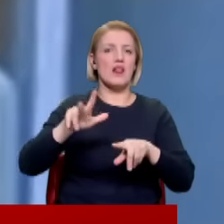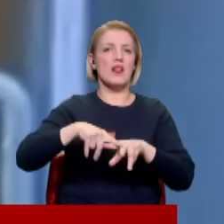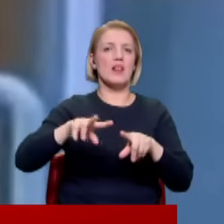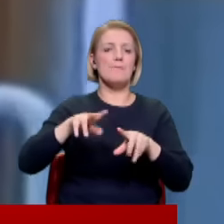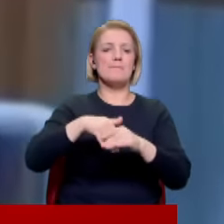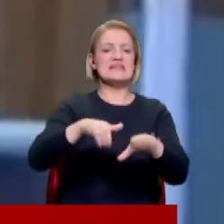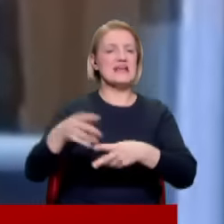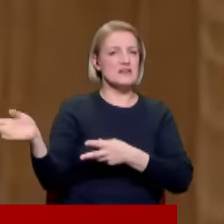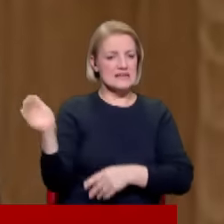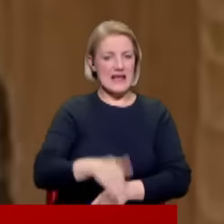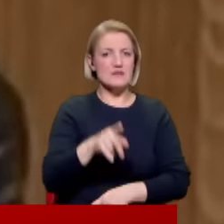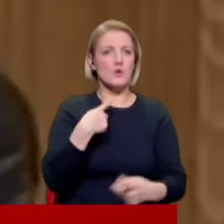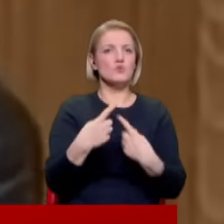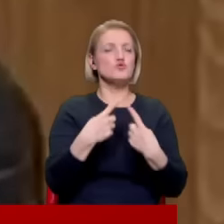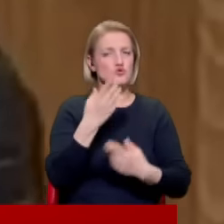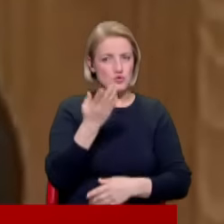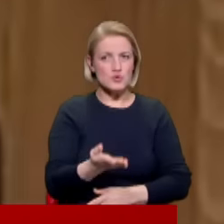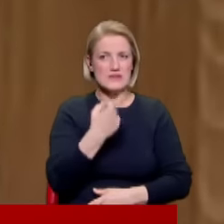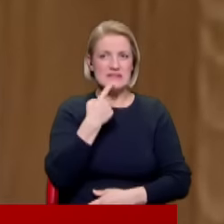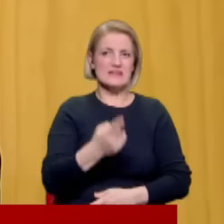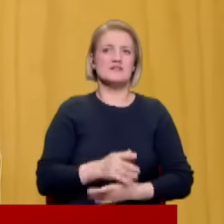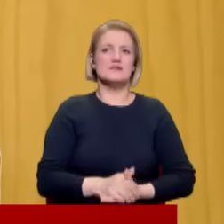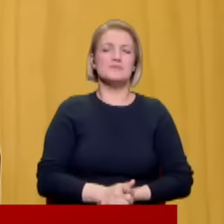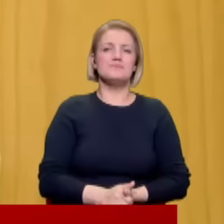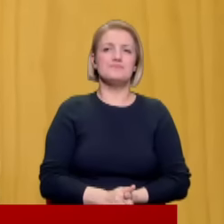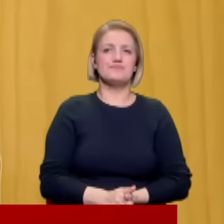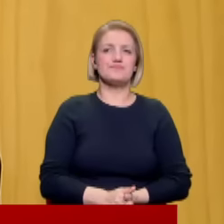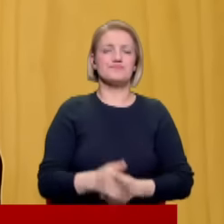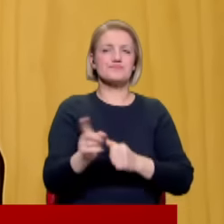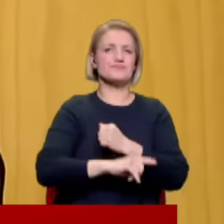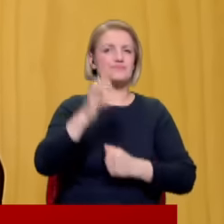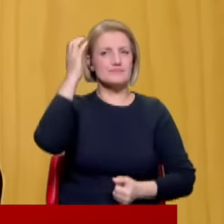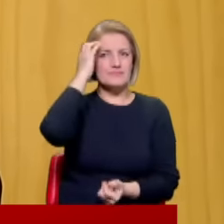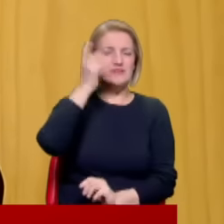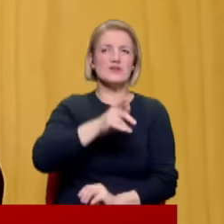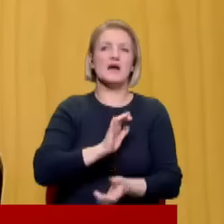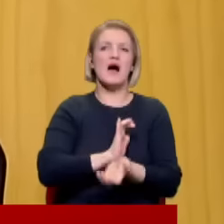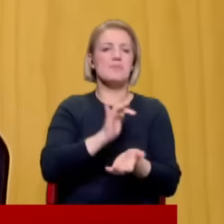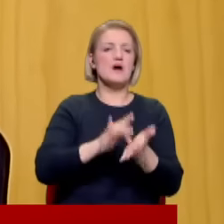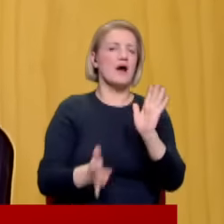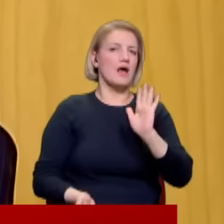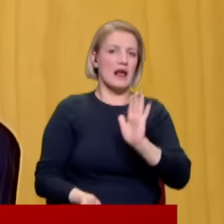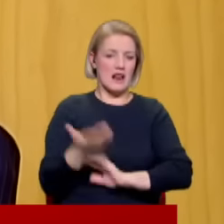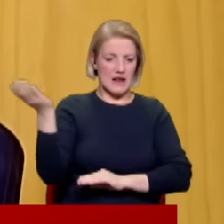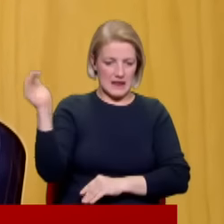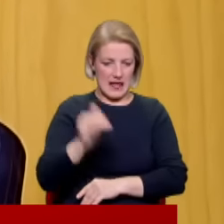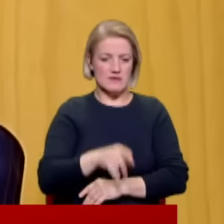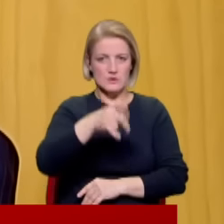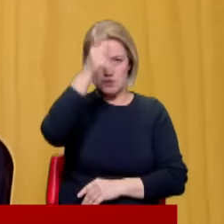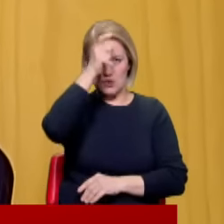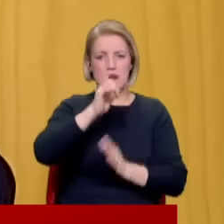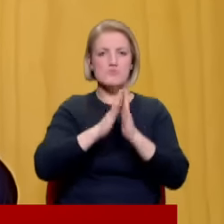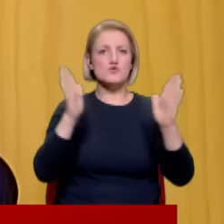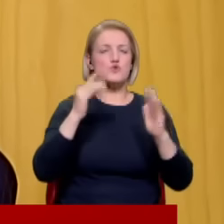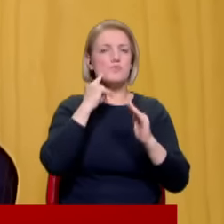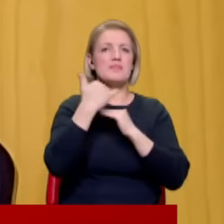gelsin konuşsun çağrısını ise bu kez dillendirmedi. Terörist başının tecidi kaldırılırsa gelsin Türkiye Büyük